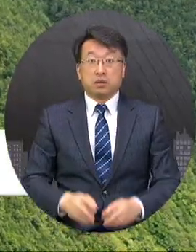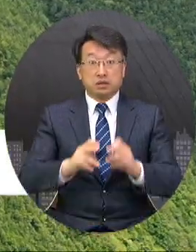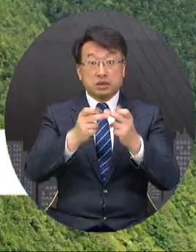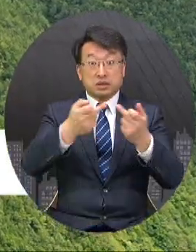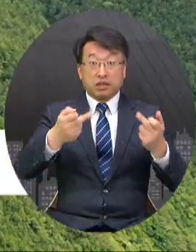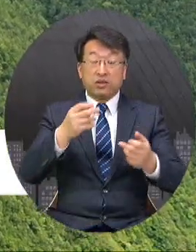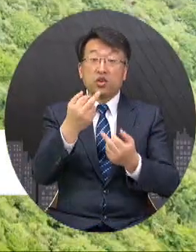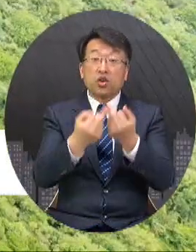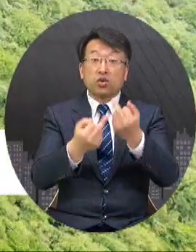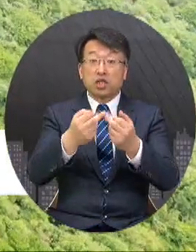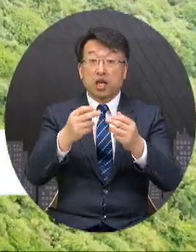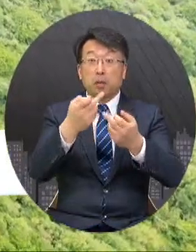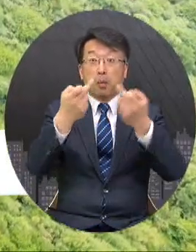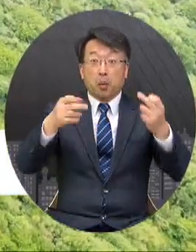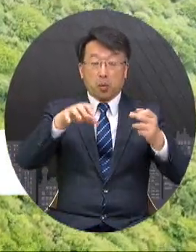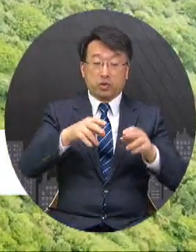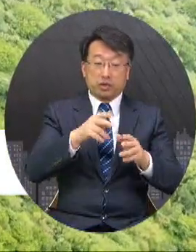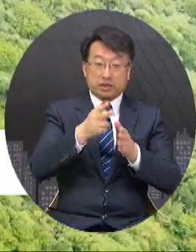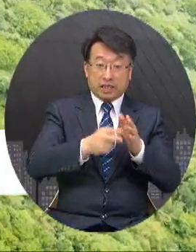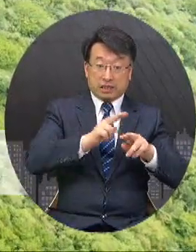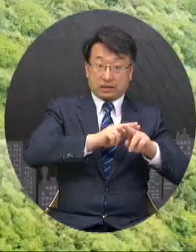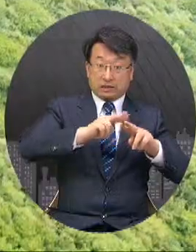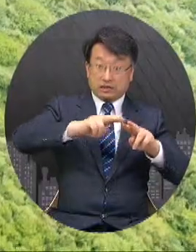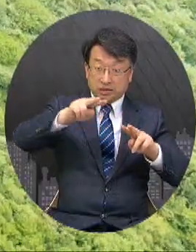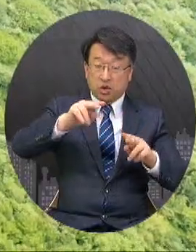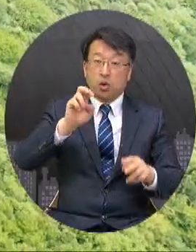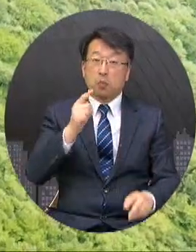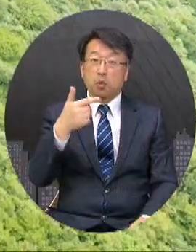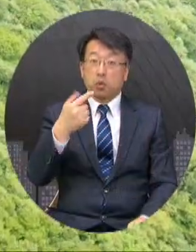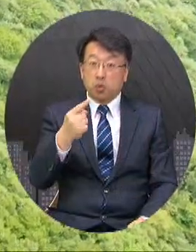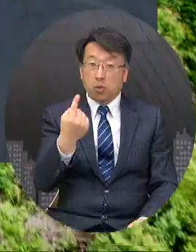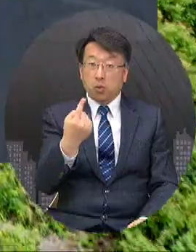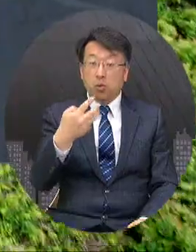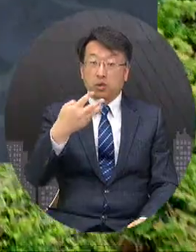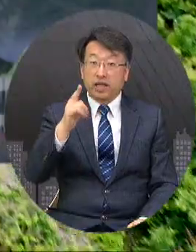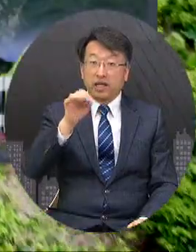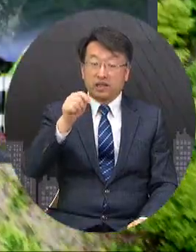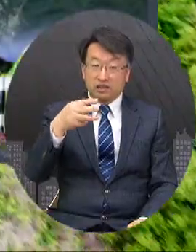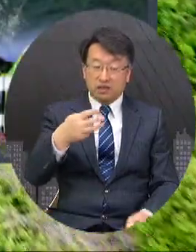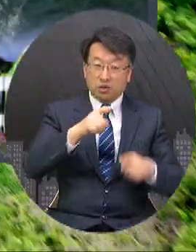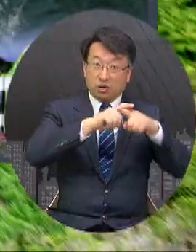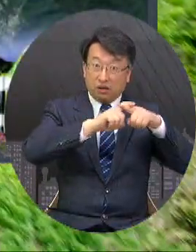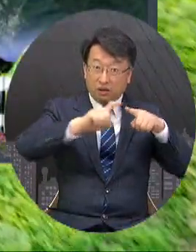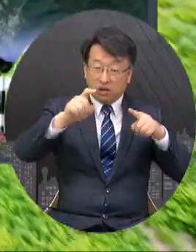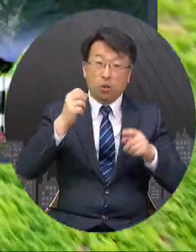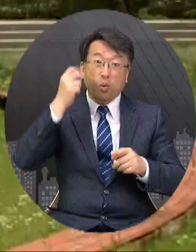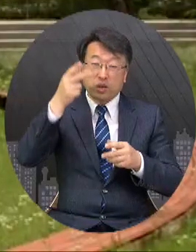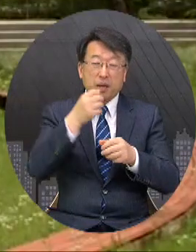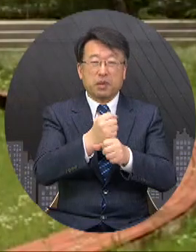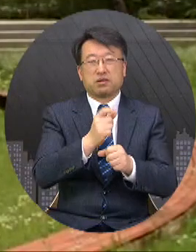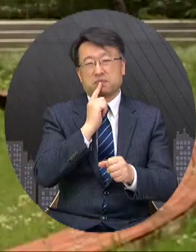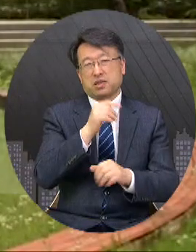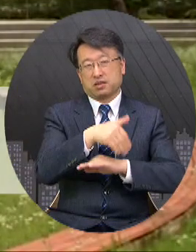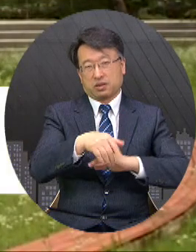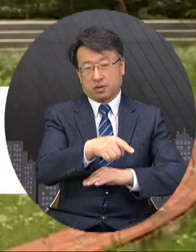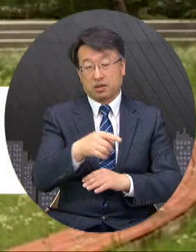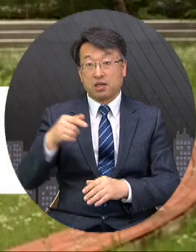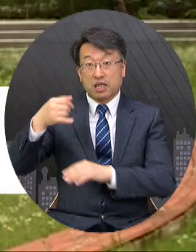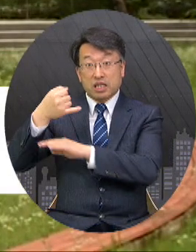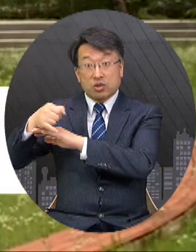지리산 형제봉 일원의 산악열차와 케이블카, 모노레일, 관광호텔을 짓겠다는 하동 알프스 프로젝트.